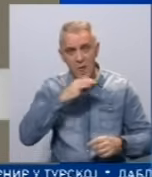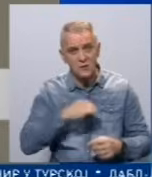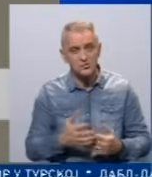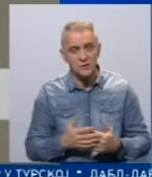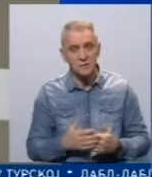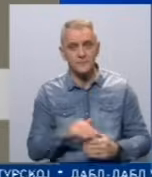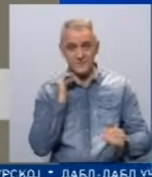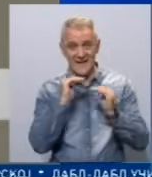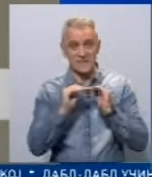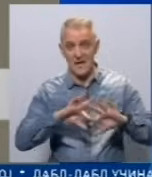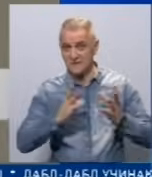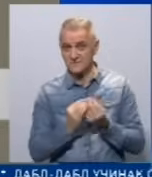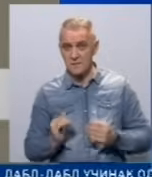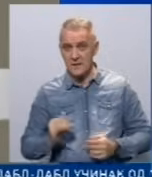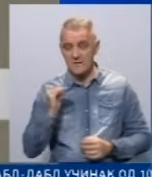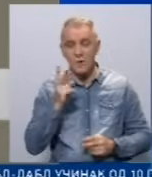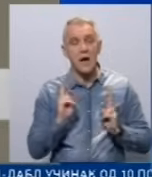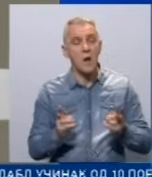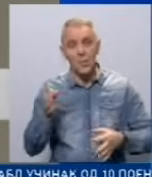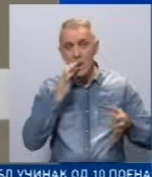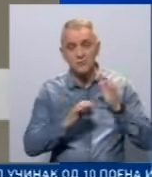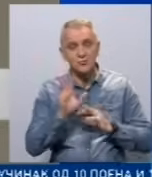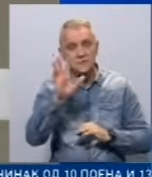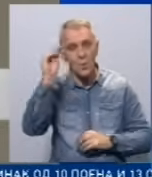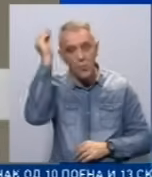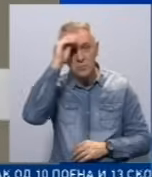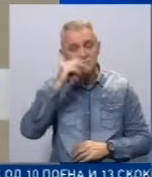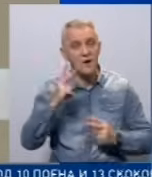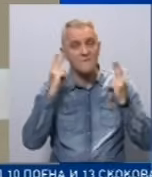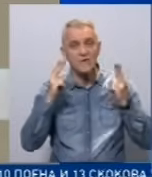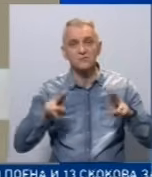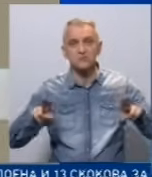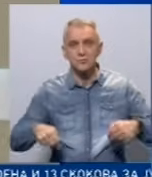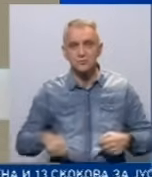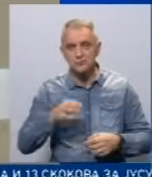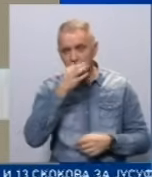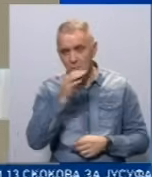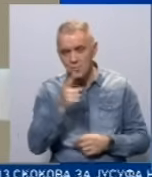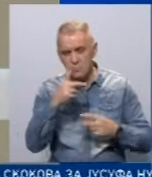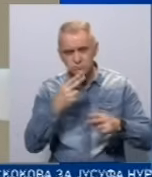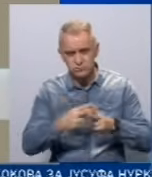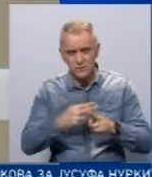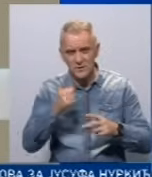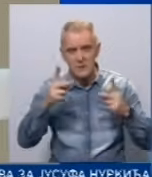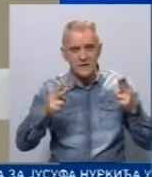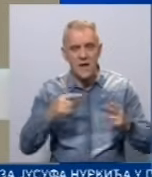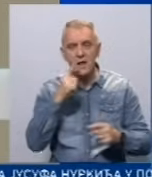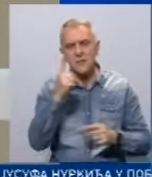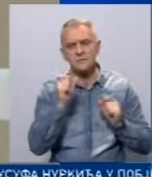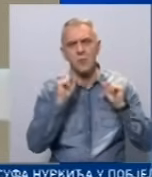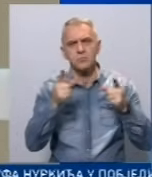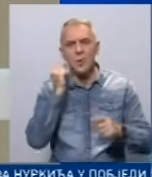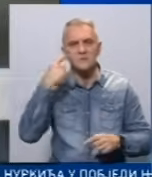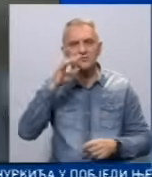Upravo jednakost na svim nivoima, kako u liječenju, tako i u obrazovanju, važno je omogućiti i oboljelim od raka. Jedna je od poruka na Međunarodni